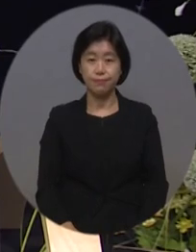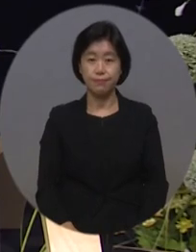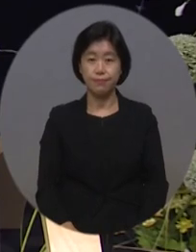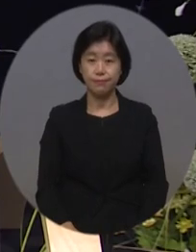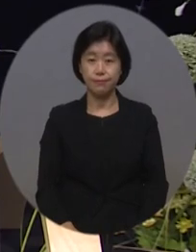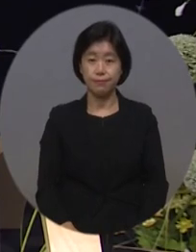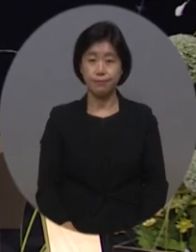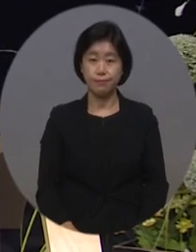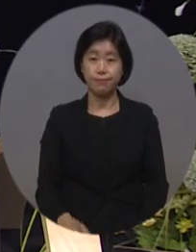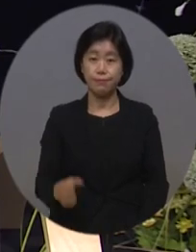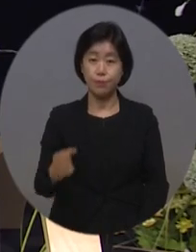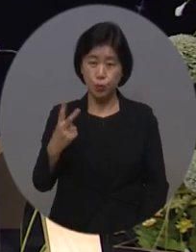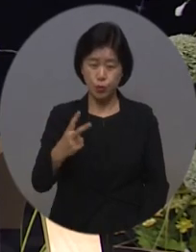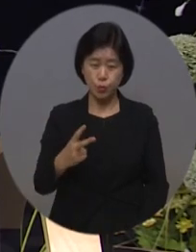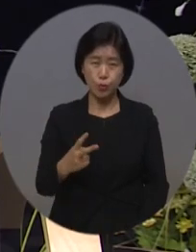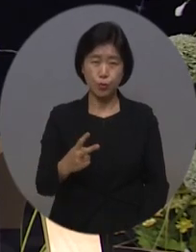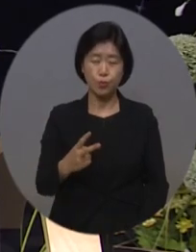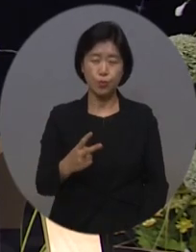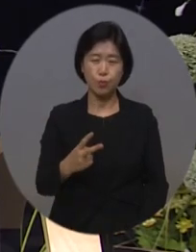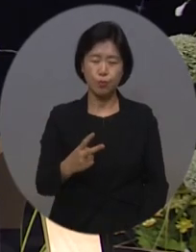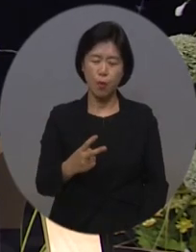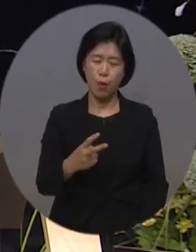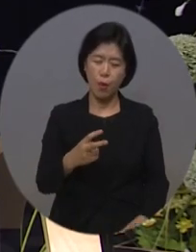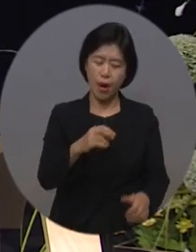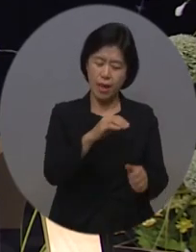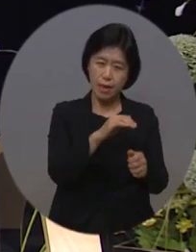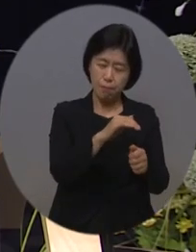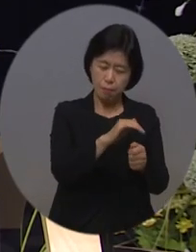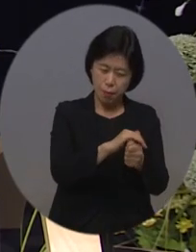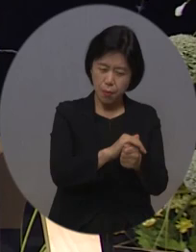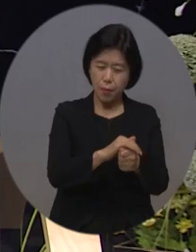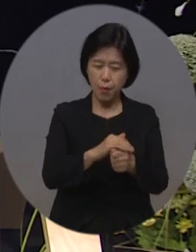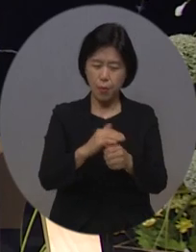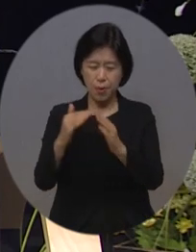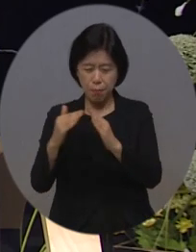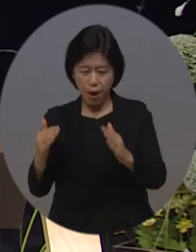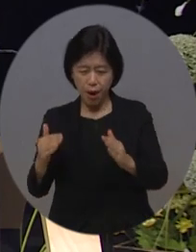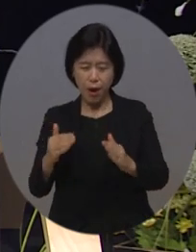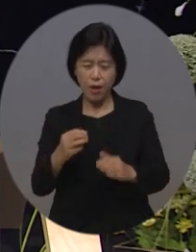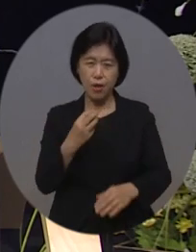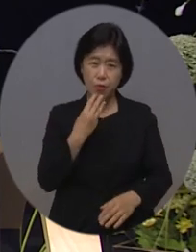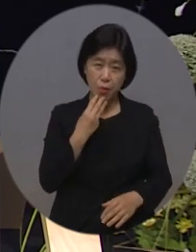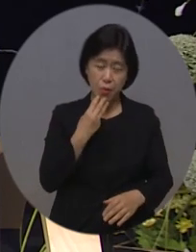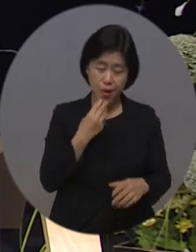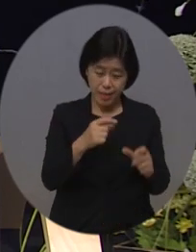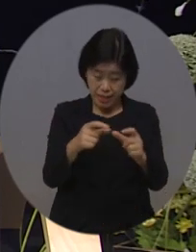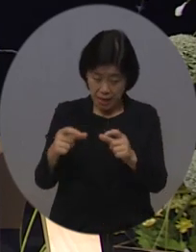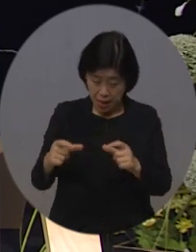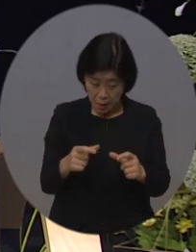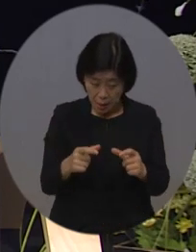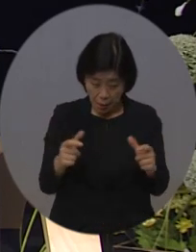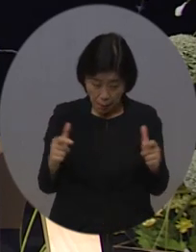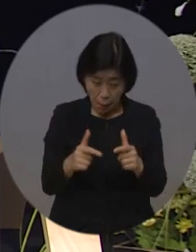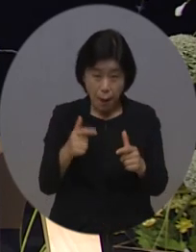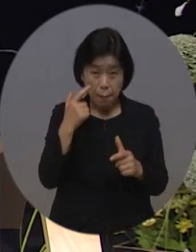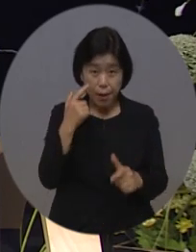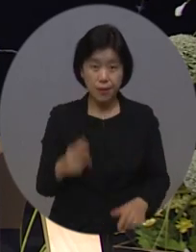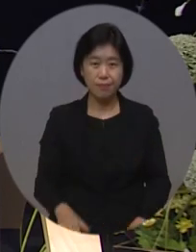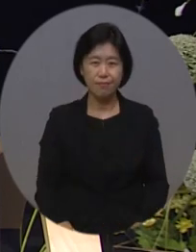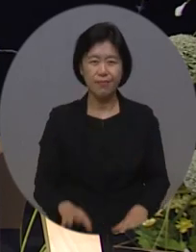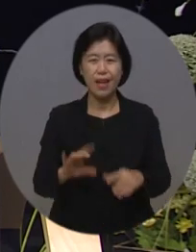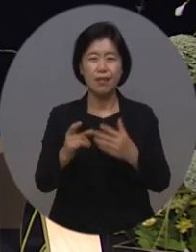혐오를 맹신하는 지역감정을 토대로 좁혀볼까요? 아니면 점심을 같이